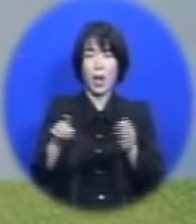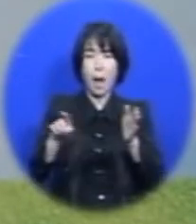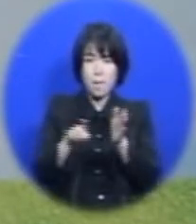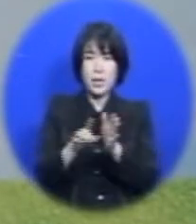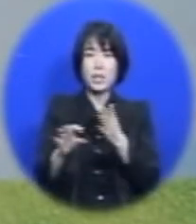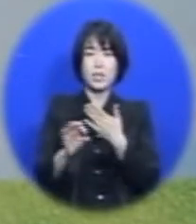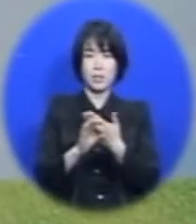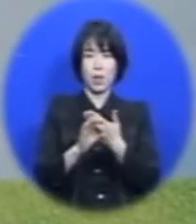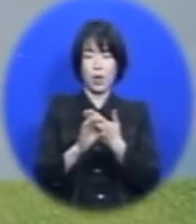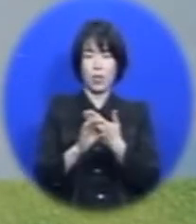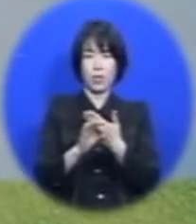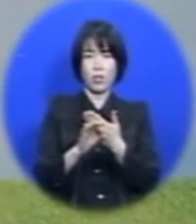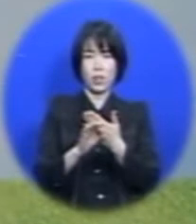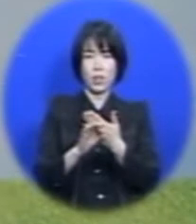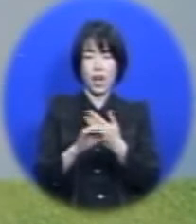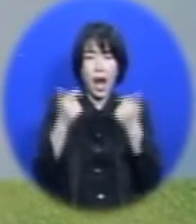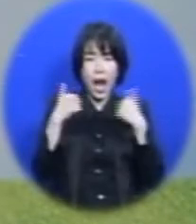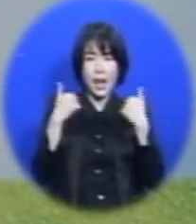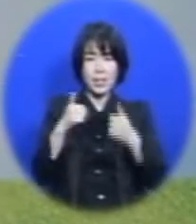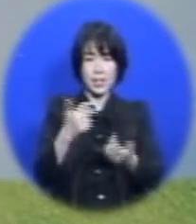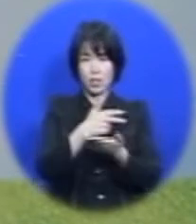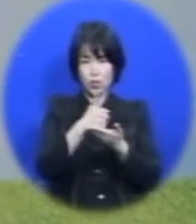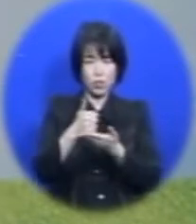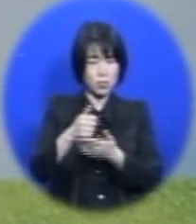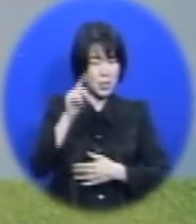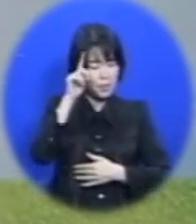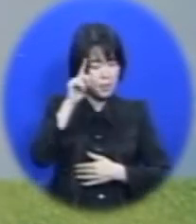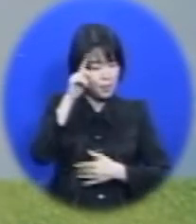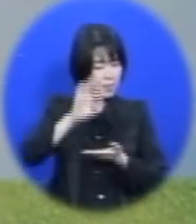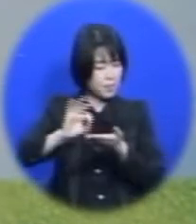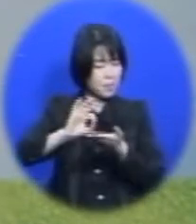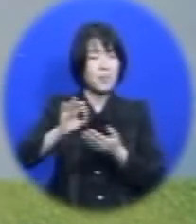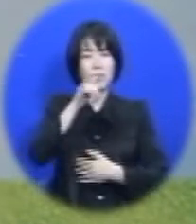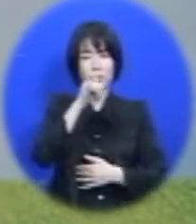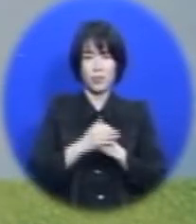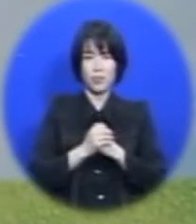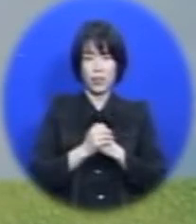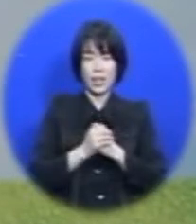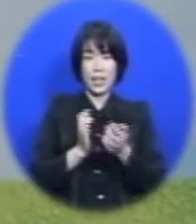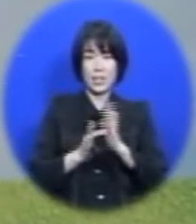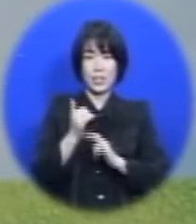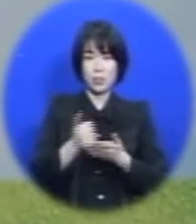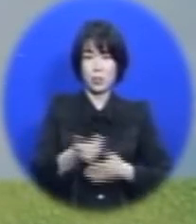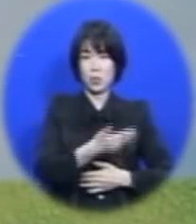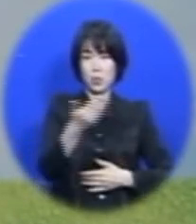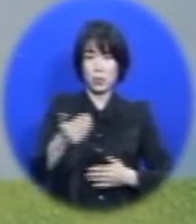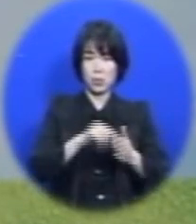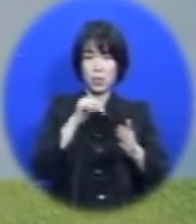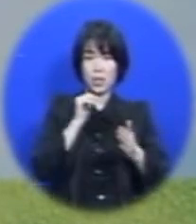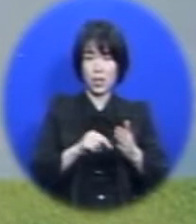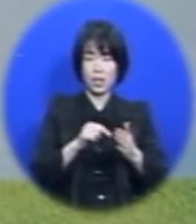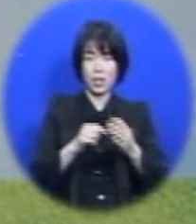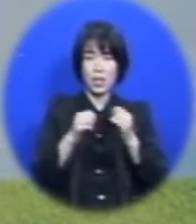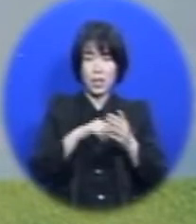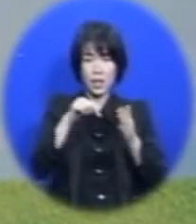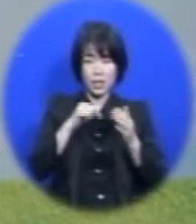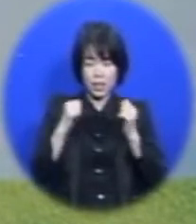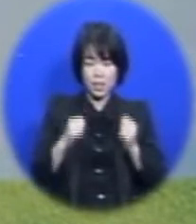믿으시면 늘 주님이 신경이 쓰이지요. 예수님이 여러분 안에 계신 걸 정말